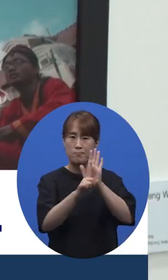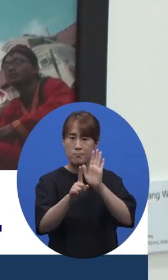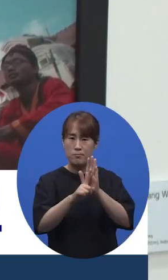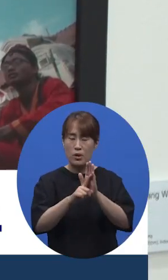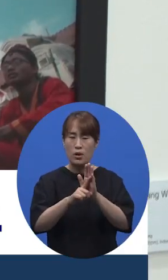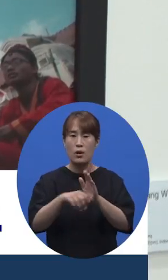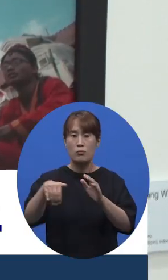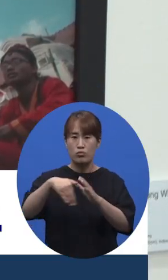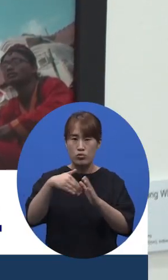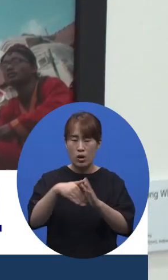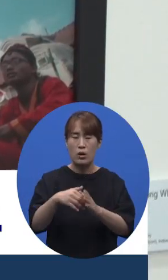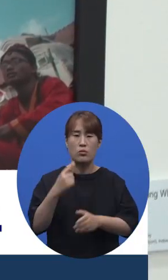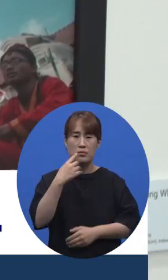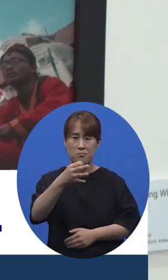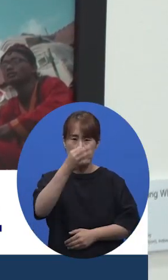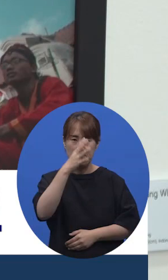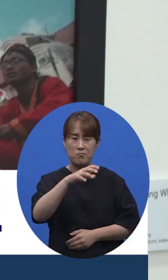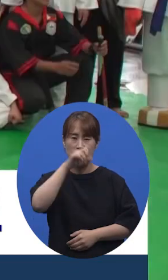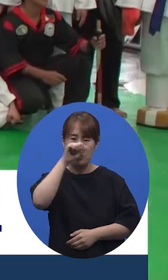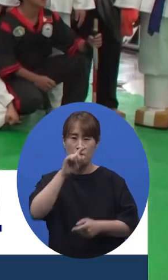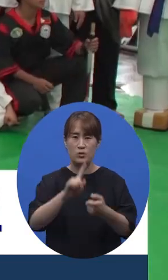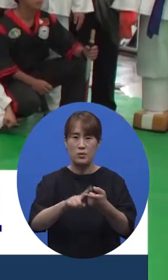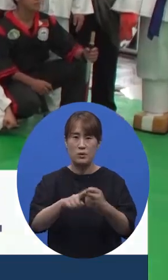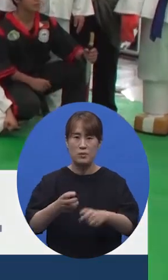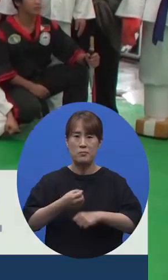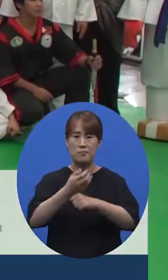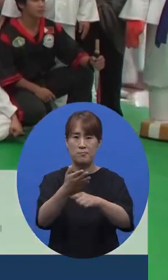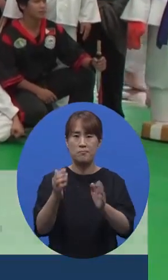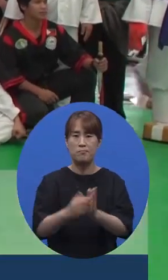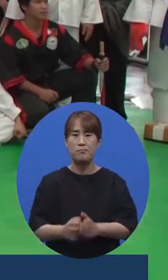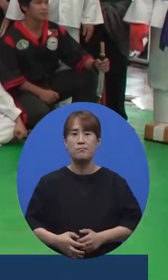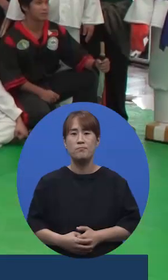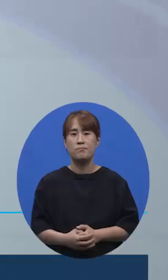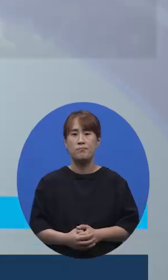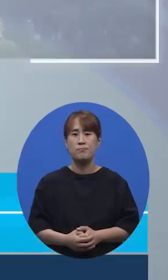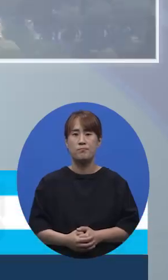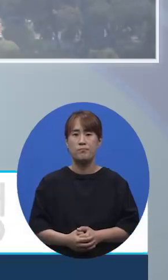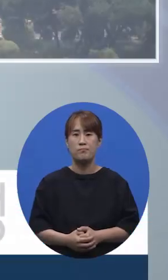무예가 가진 문화적 예술적 가치를 알렸습니다